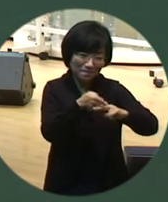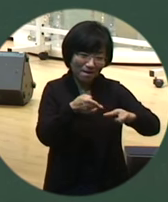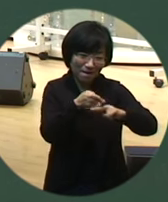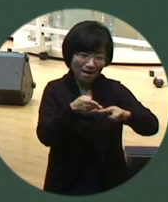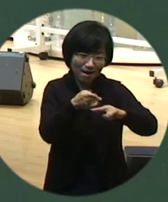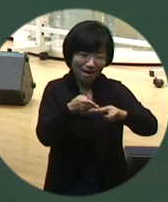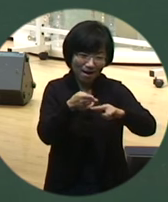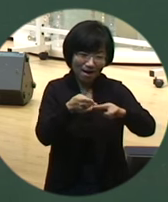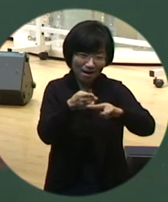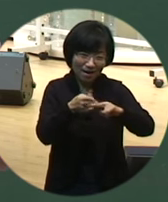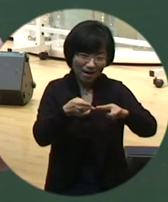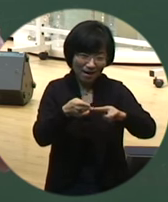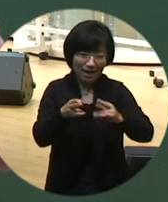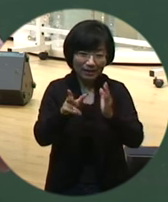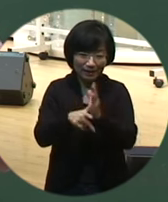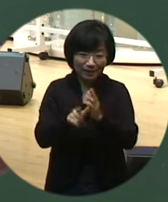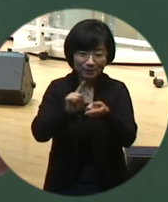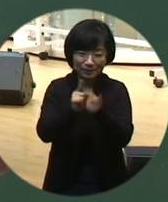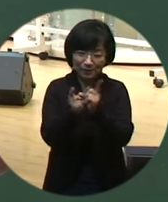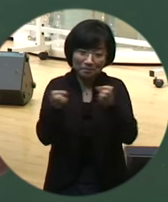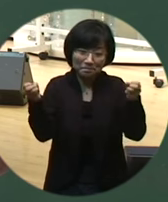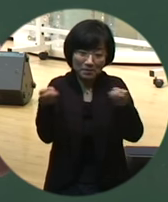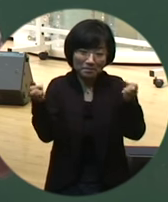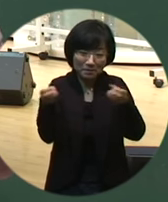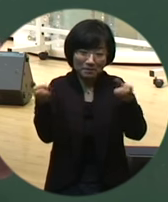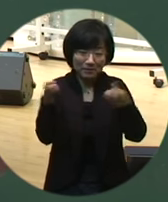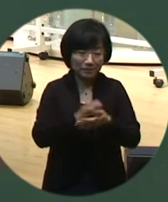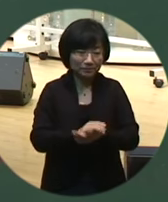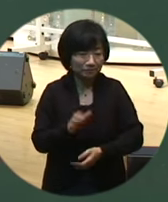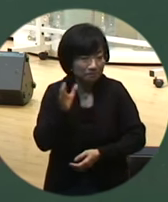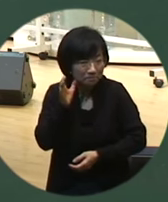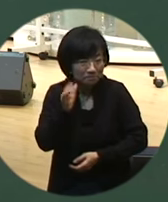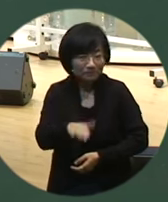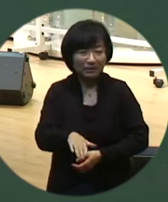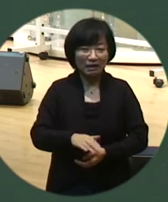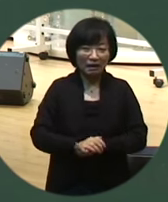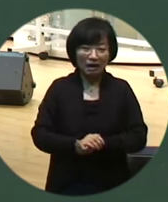having this conversation with her daughter. 오늘은 절에 갔다가 자기 죽은